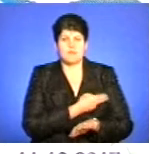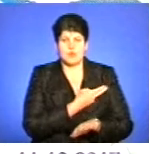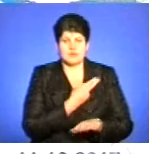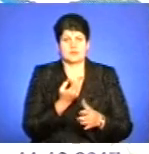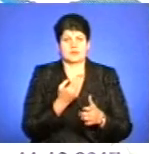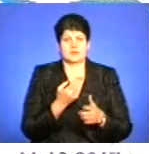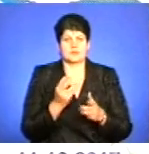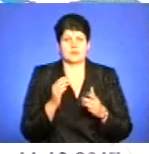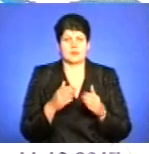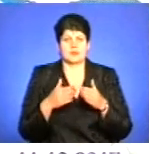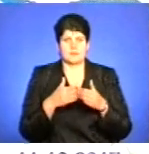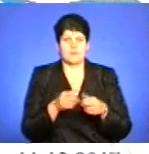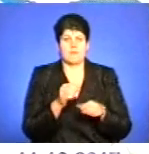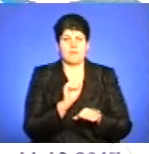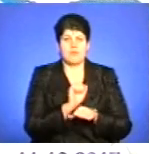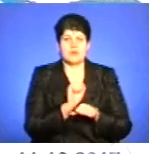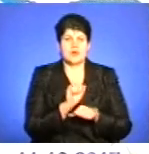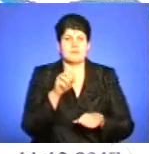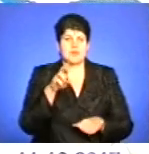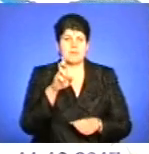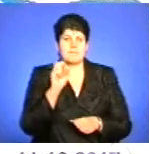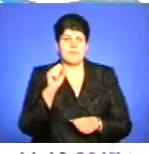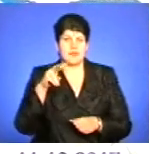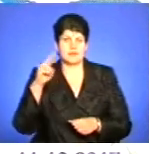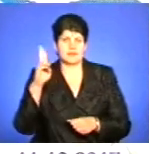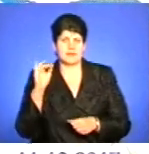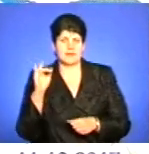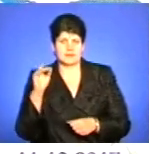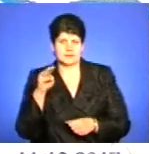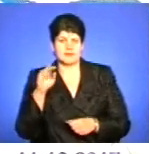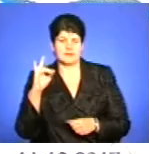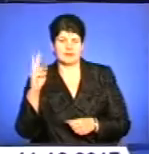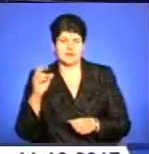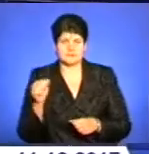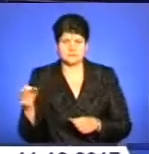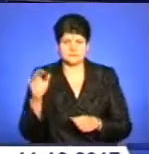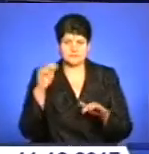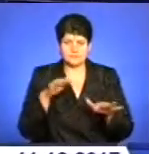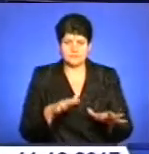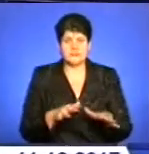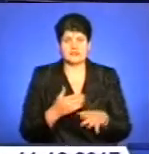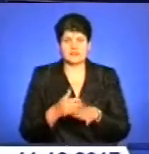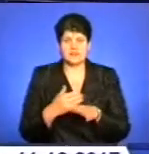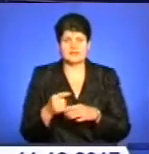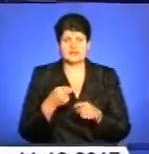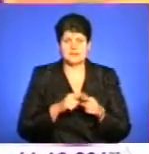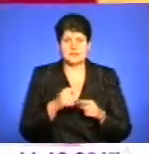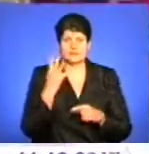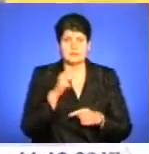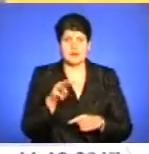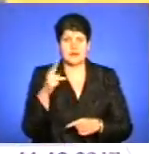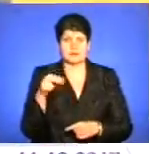Для проведення робіт на дорозі М-12 у 2018 році виділять 4 мільярди гривень.